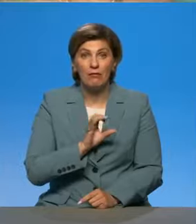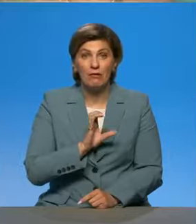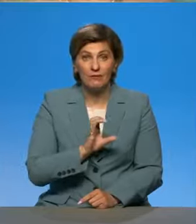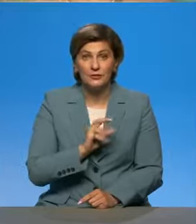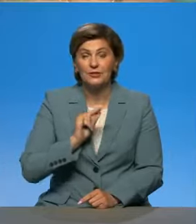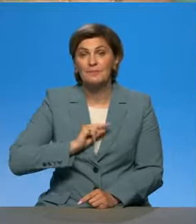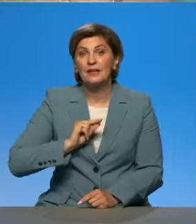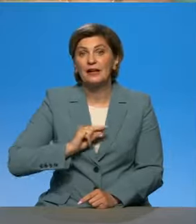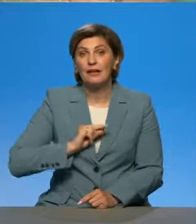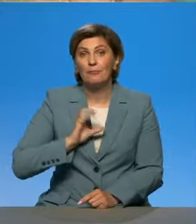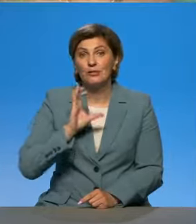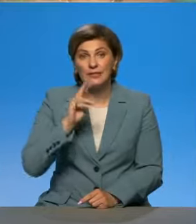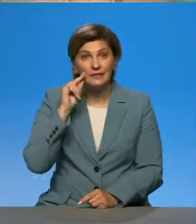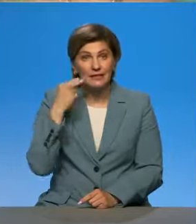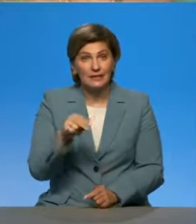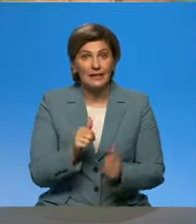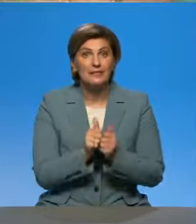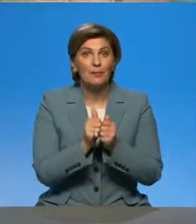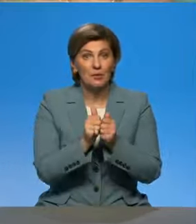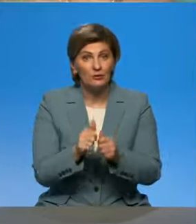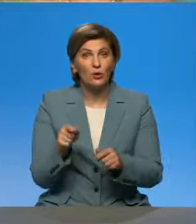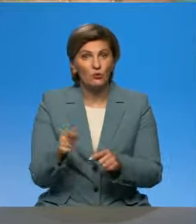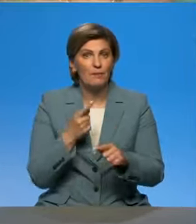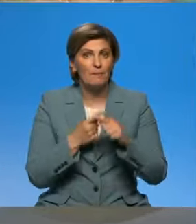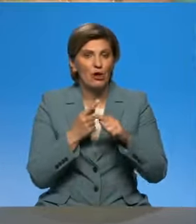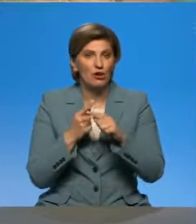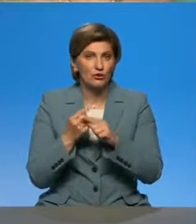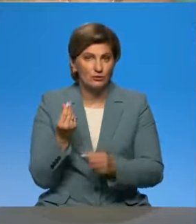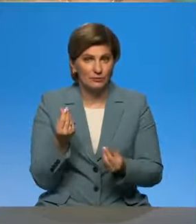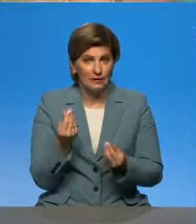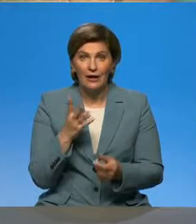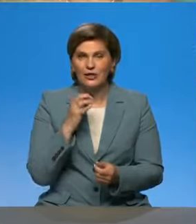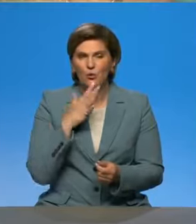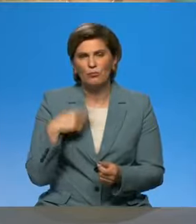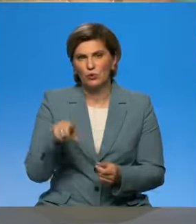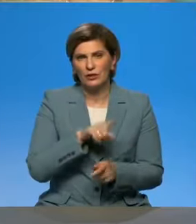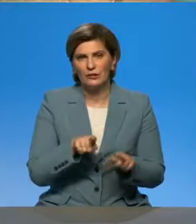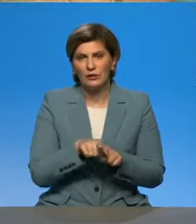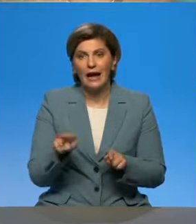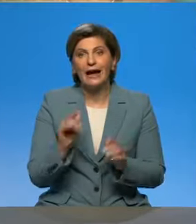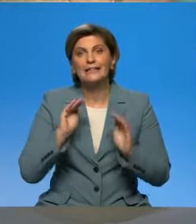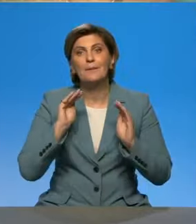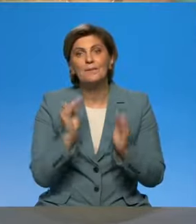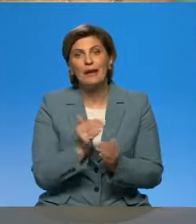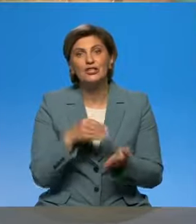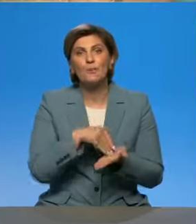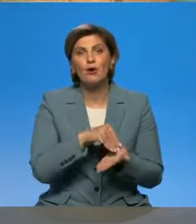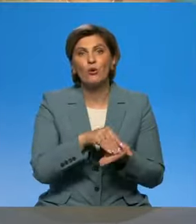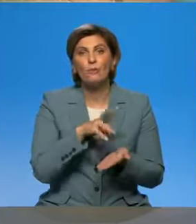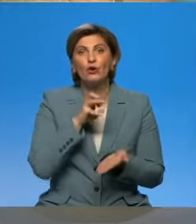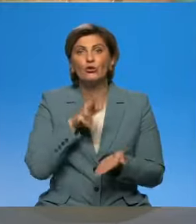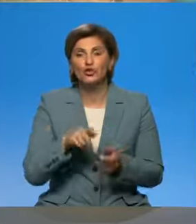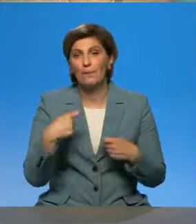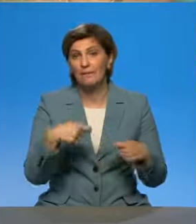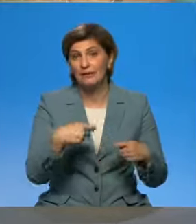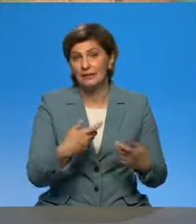работе с китайскими партнерами у них положительная сальдо. Не у многих, кстати, такое. То есть они меньше покупают, чем продают. Поэтому в этом